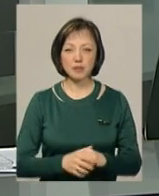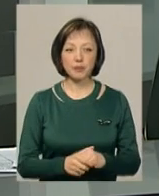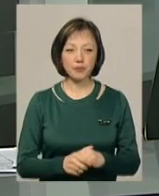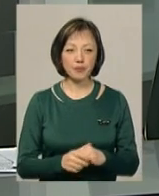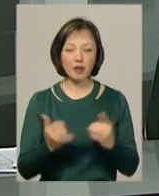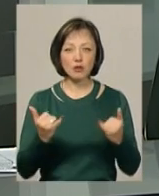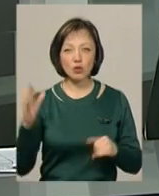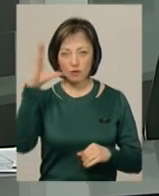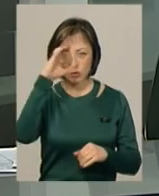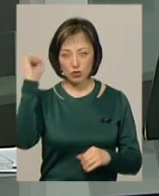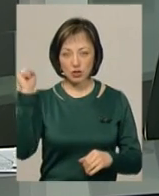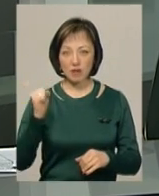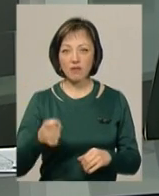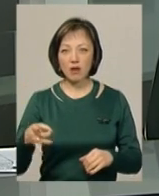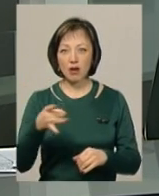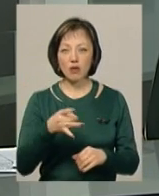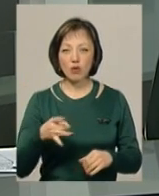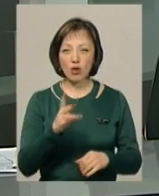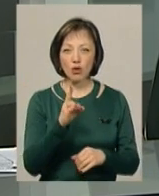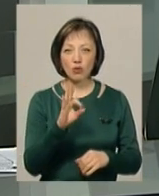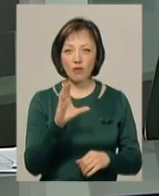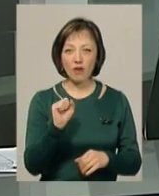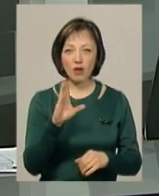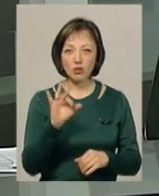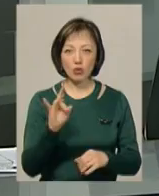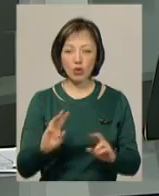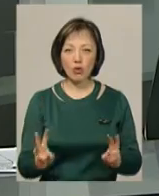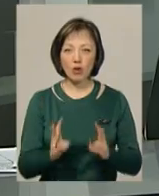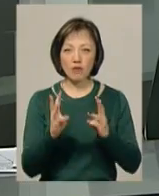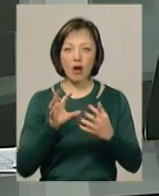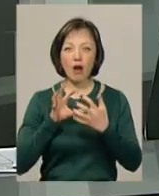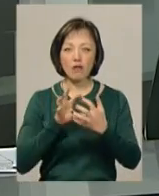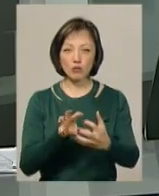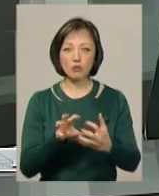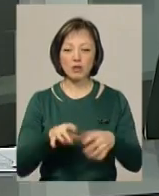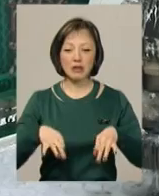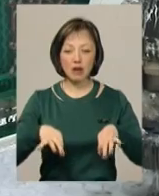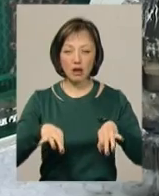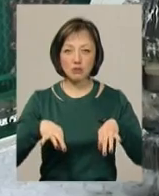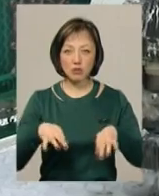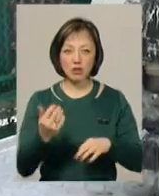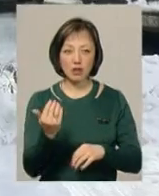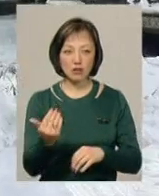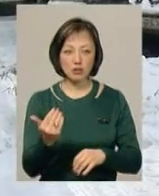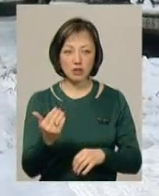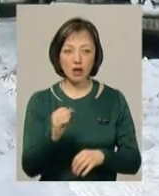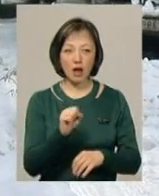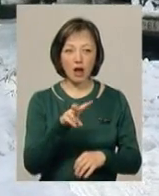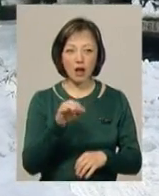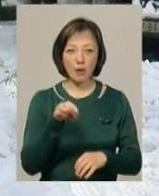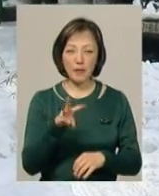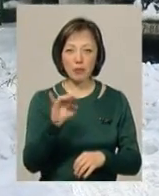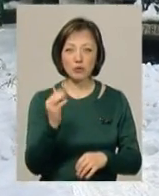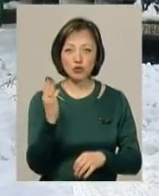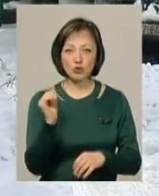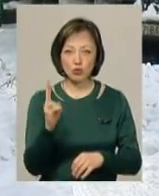Сьогодні вночі в мікрорайоні виробничого об'єднання «Новатор» у Хмельницькому горів мікроавтобус. Транспортний засіб належить Аліму Міщуку, який